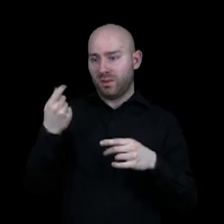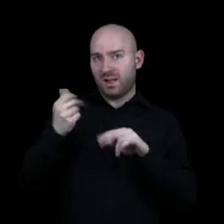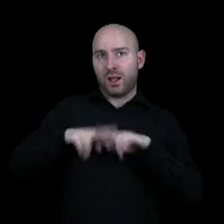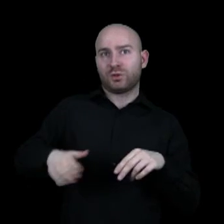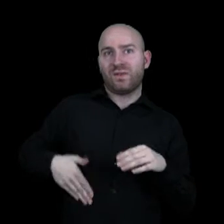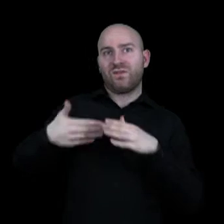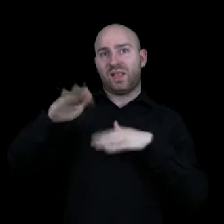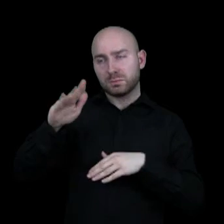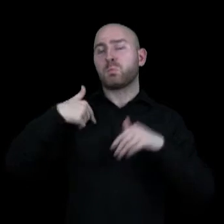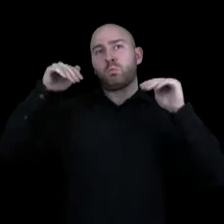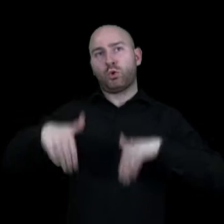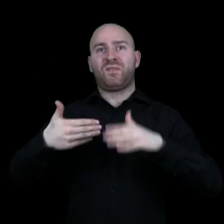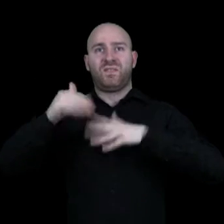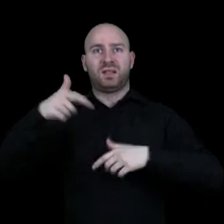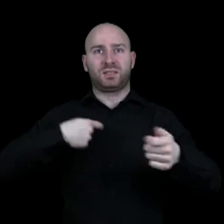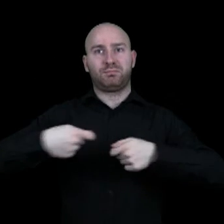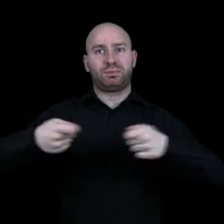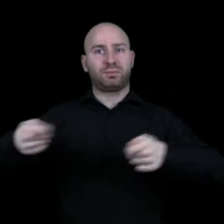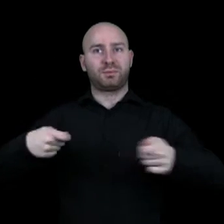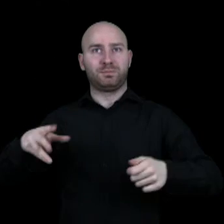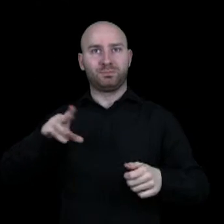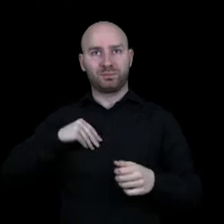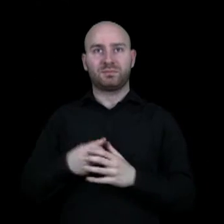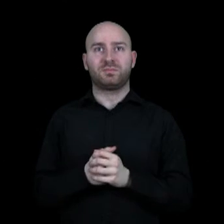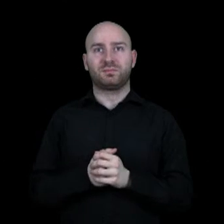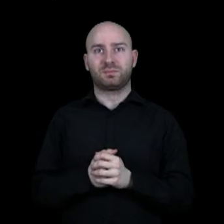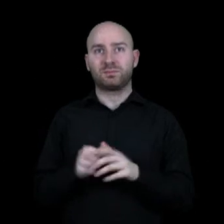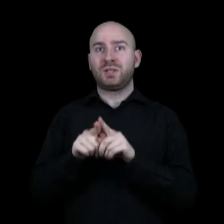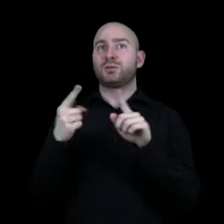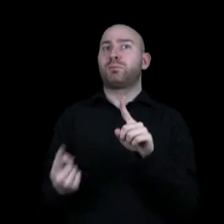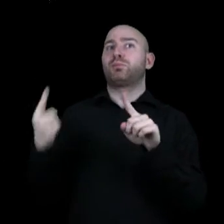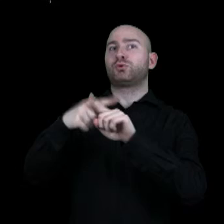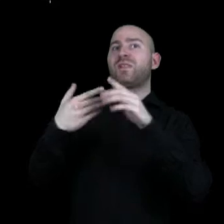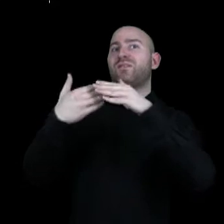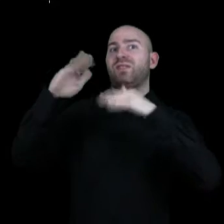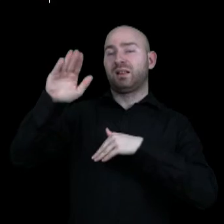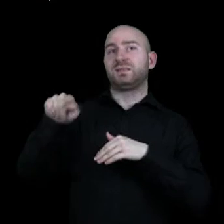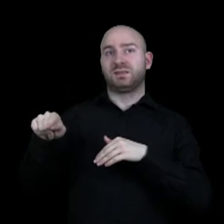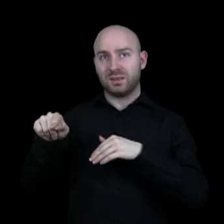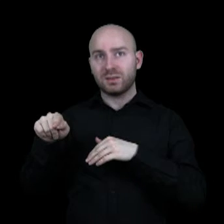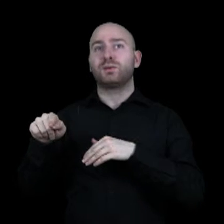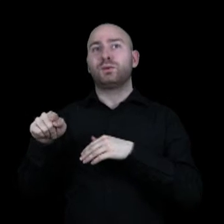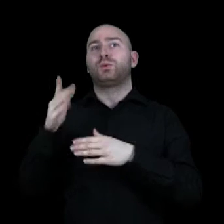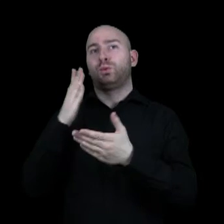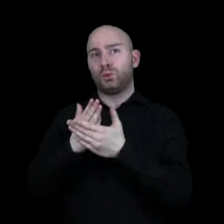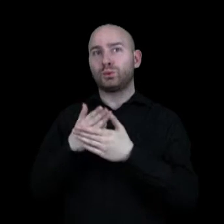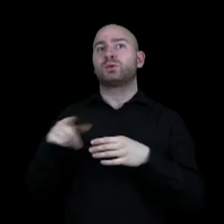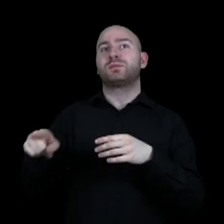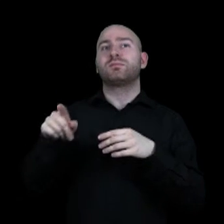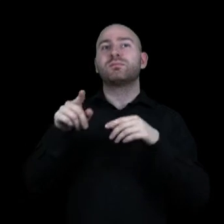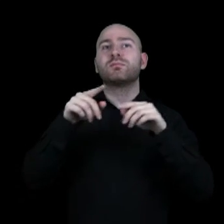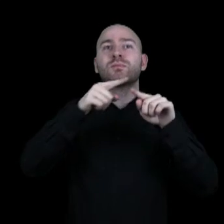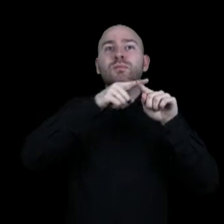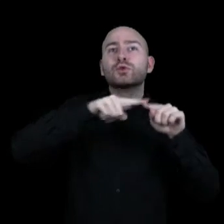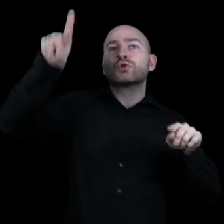pieniędzy do wydawania. Wydadzą więc pewną dodatkową część. Te dwie krzywe pójdą w górę i wzrośnie